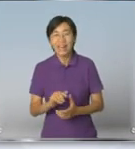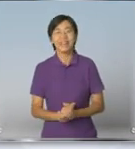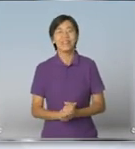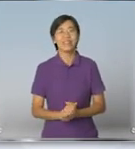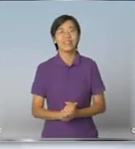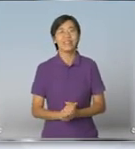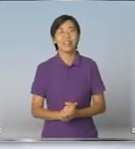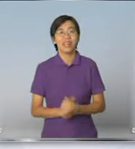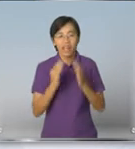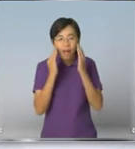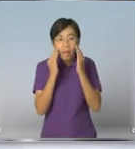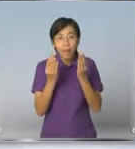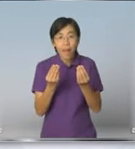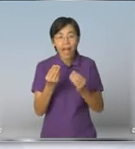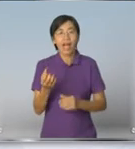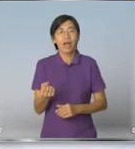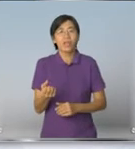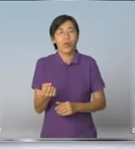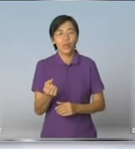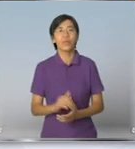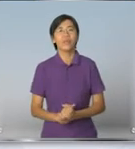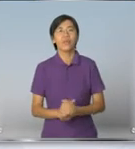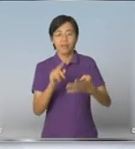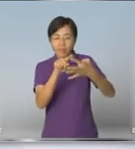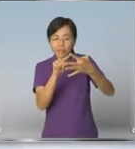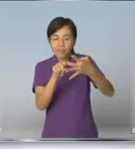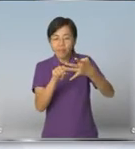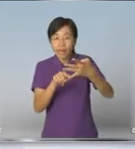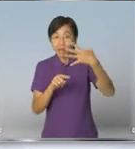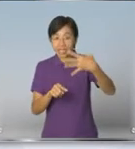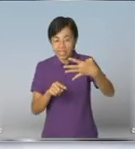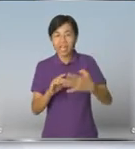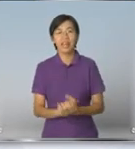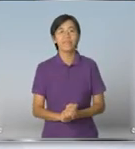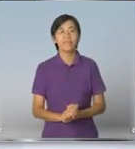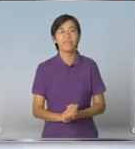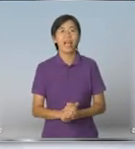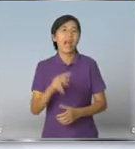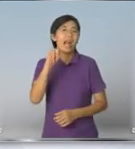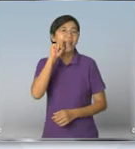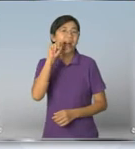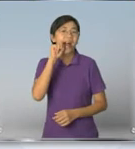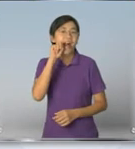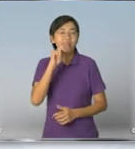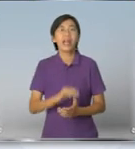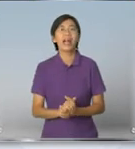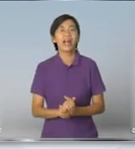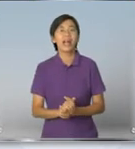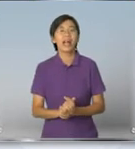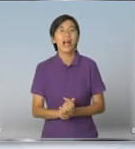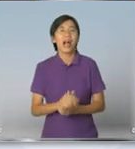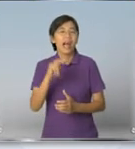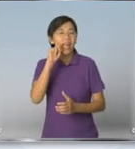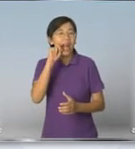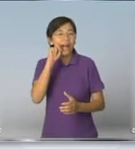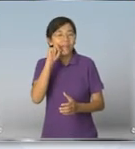เหนียว แป้งข้าวเหนียว นะคะจะมีอยู่4แป้งด้วยกัน ใช้4แป้งเลย 4แป้งแล้วก็จะมีส่วนที่เป็นน้ํานะคะประมาณครึ่งถ้วยตวงนะคะปั